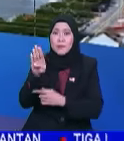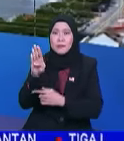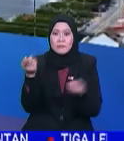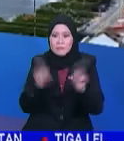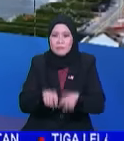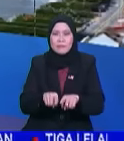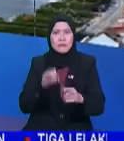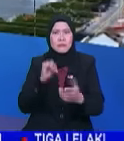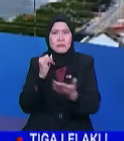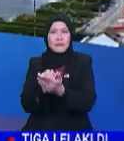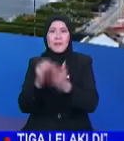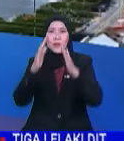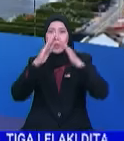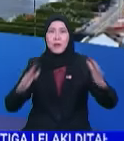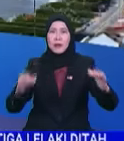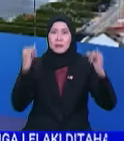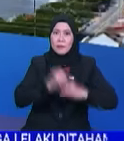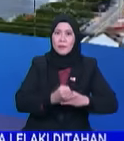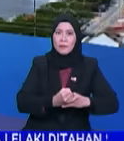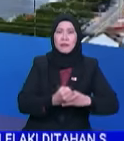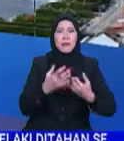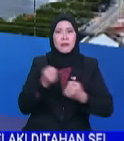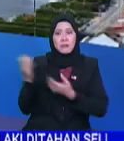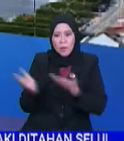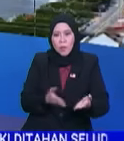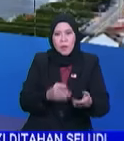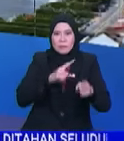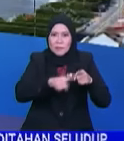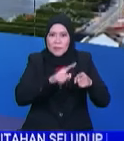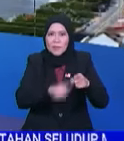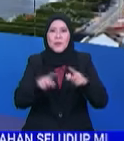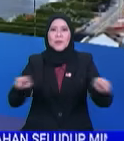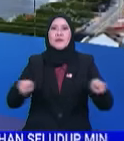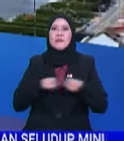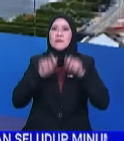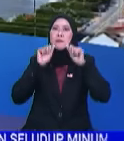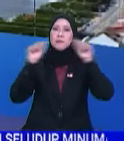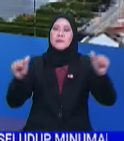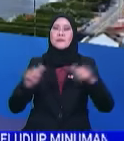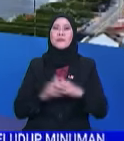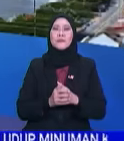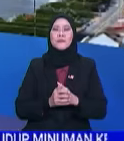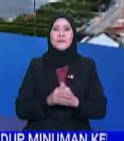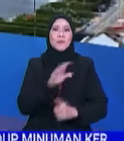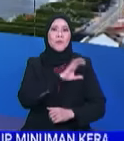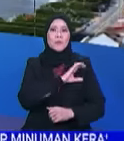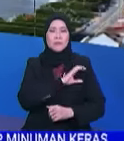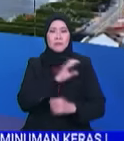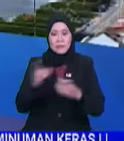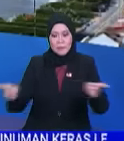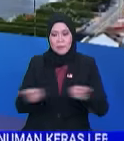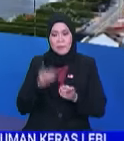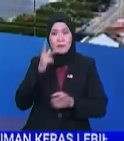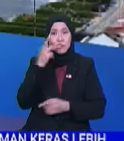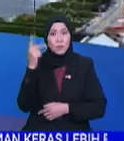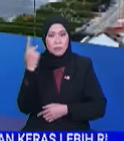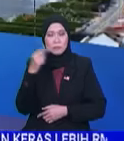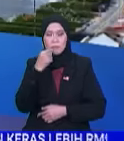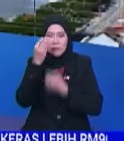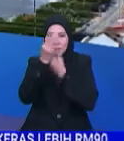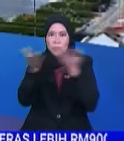kejadian khianat di rumah ibadat sambil membawa senjata tajam di tempat awam. Ketua Polis Daerah Kuching ACP Asmon Bajah menerusi kenyataan